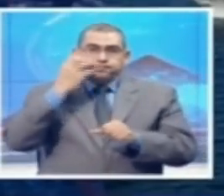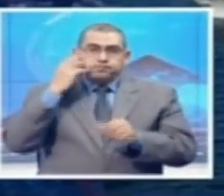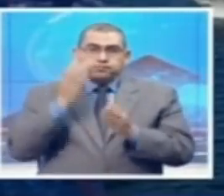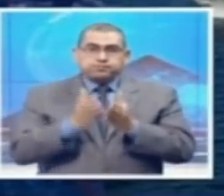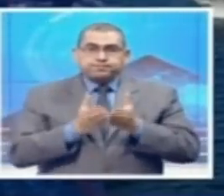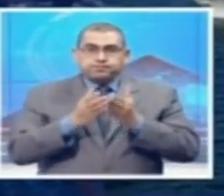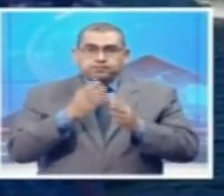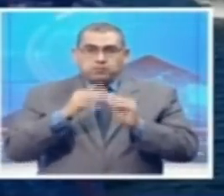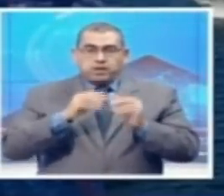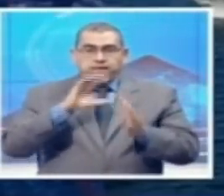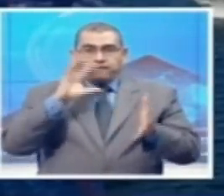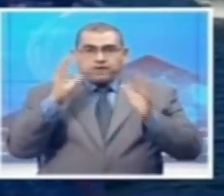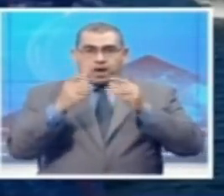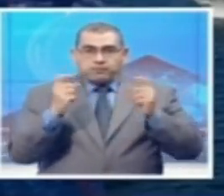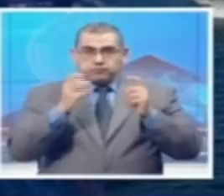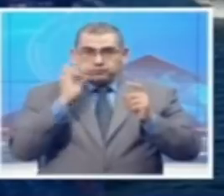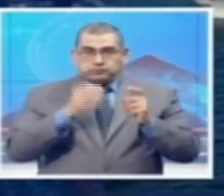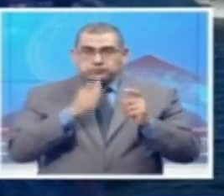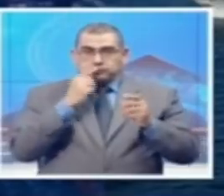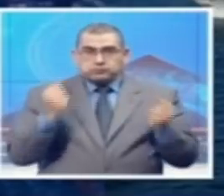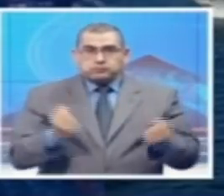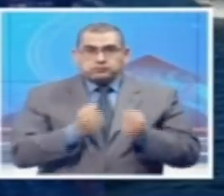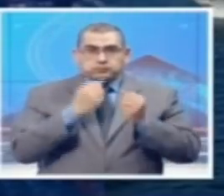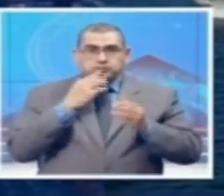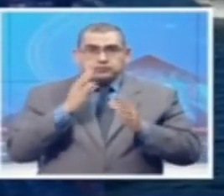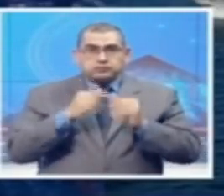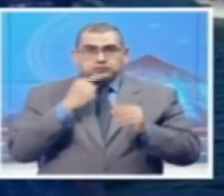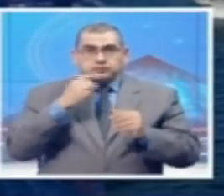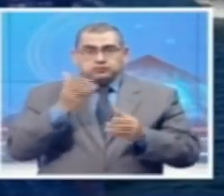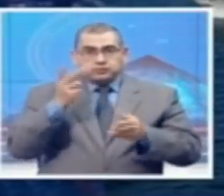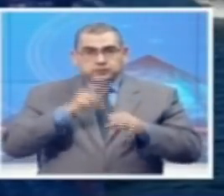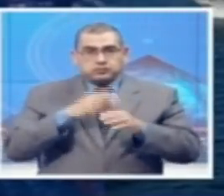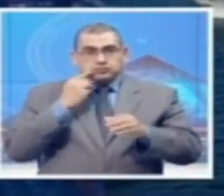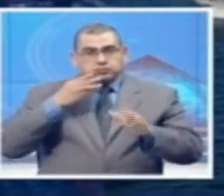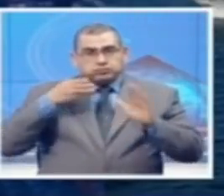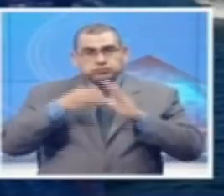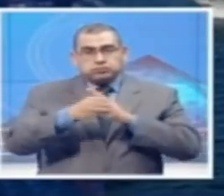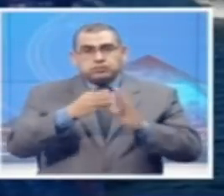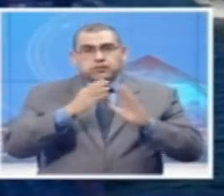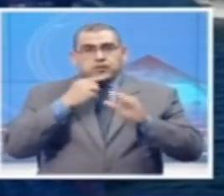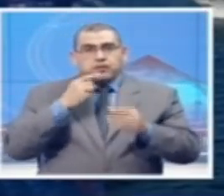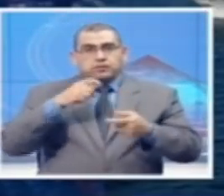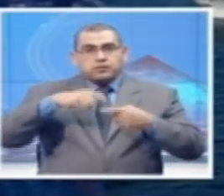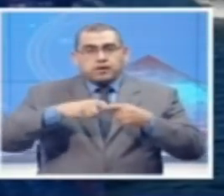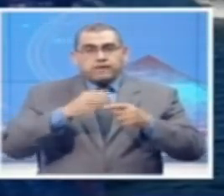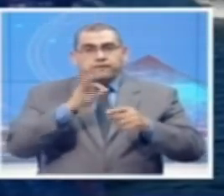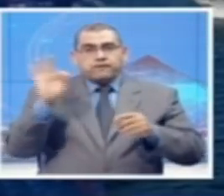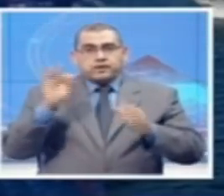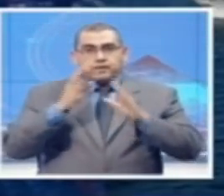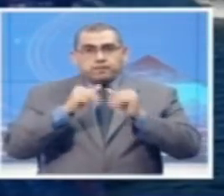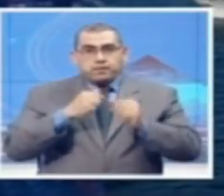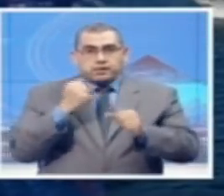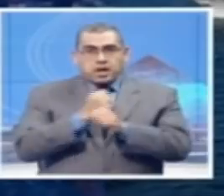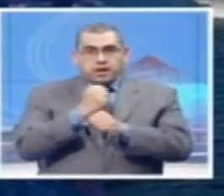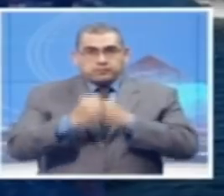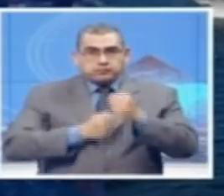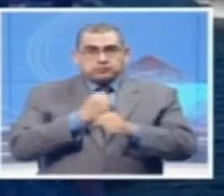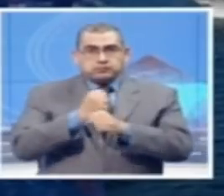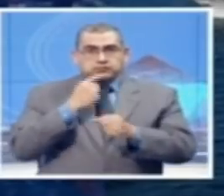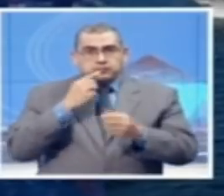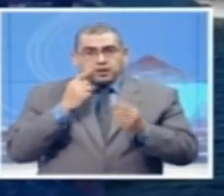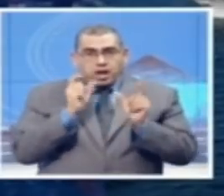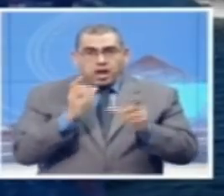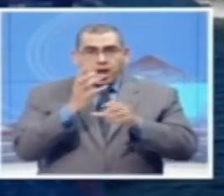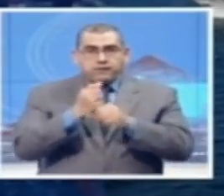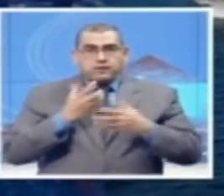القوات البحرية العالمية. كما تبرز كذلك عمق العلاقات المصرية الفرنسية والسعي المتواصل نحو